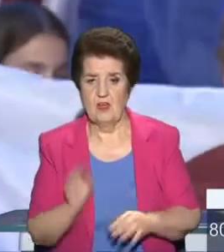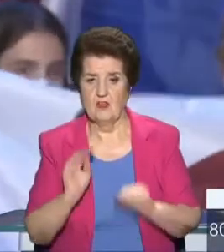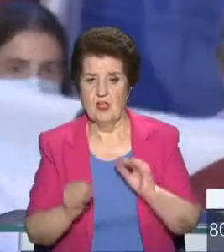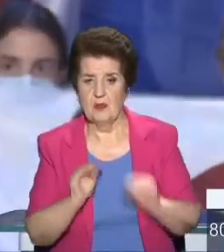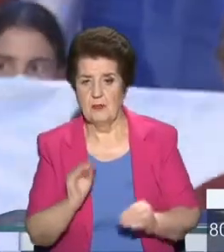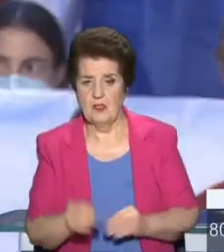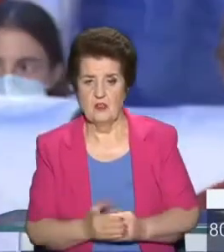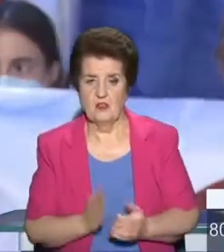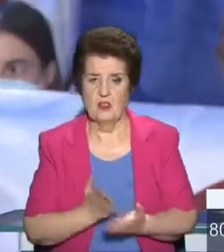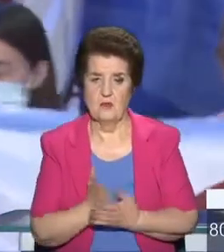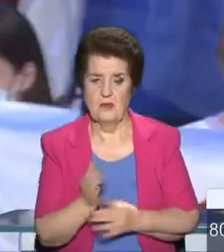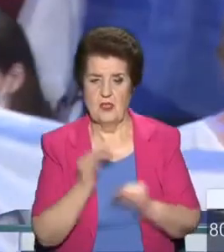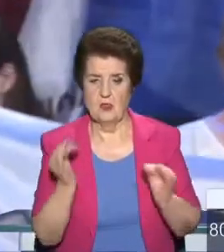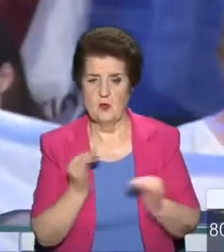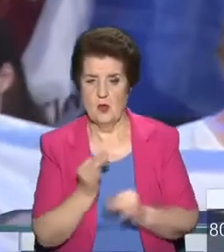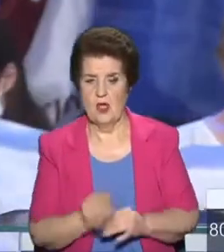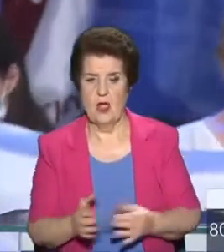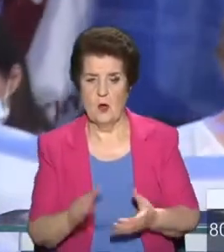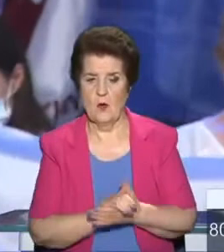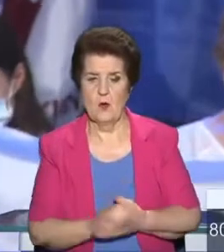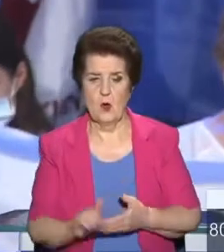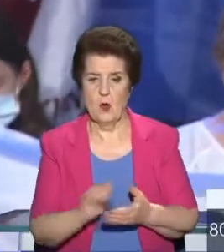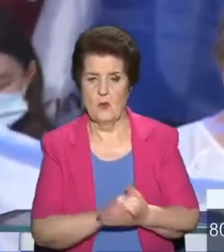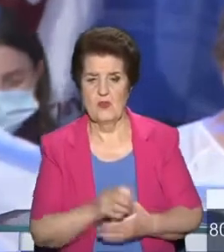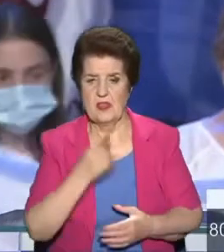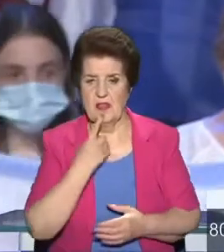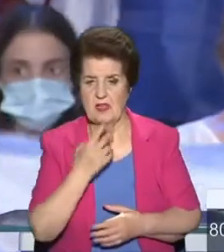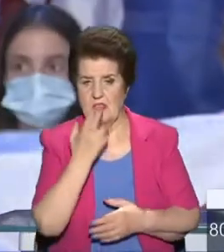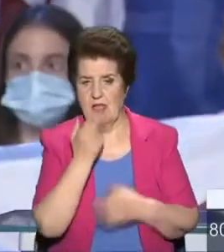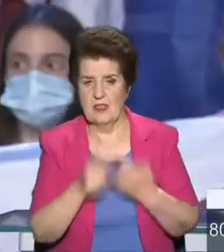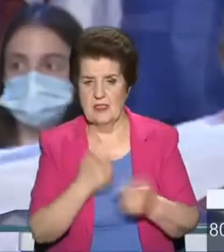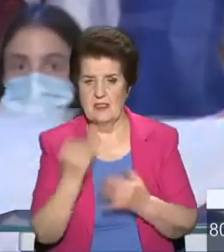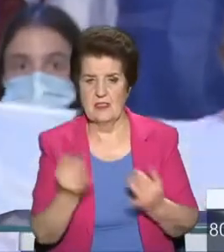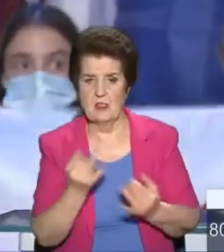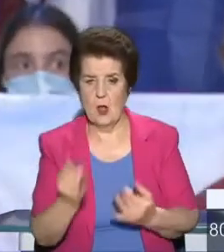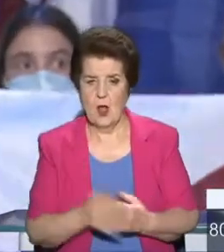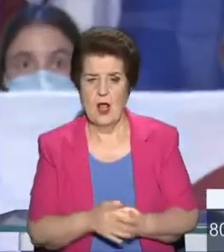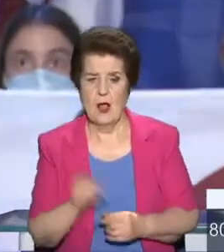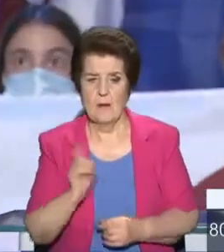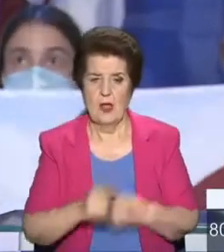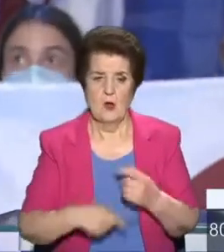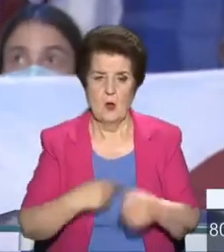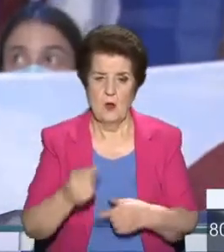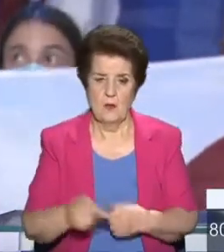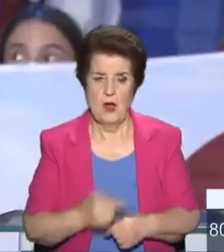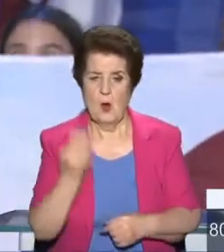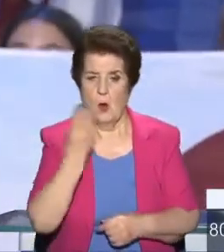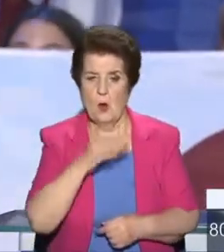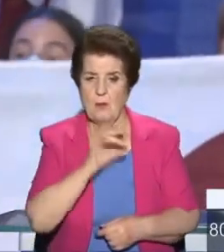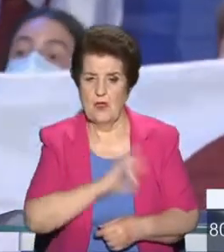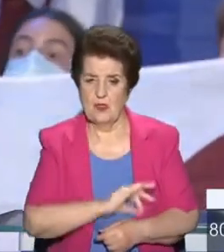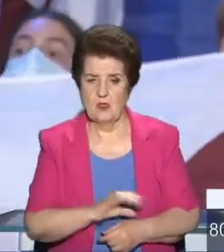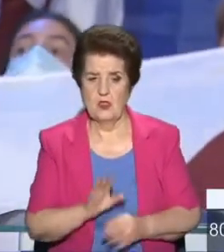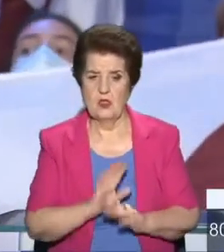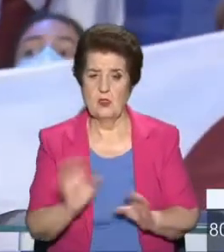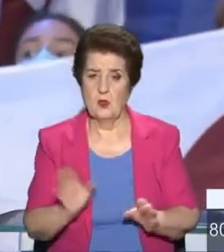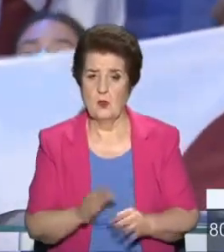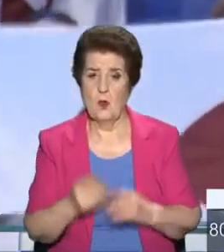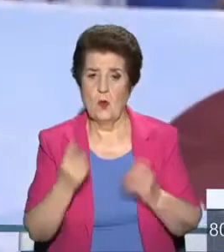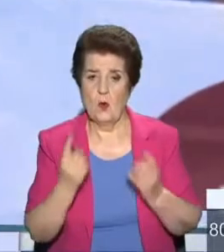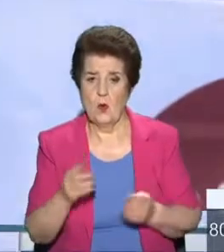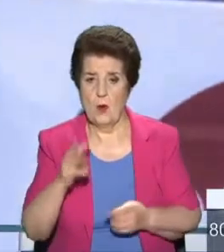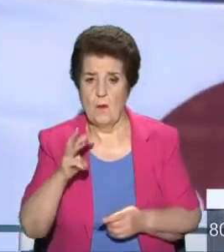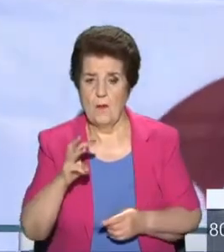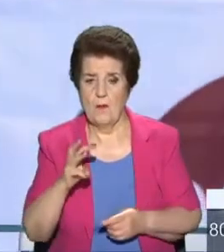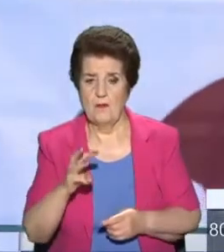geografică istoria comună comunitatea de limbă tradiții și istorie prin urmare ar fi un beneficiu nu doar un beneficiu dau mana